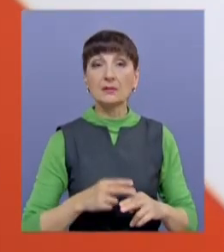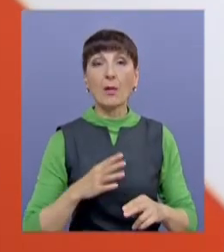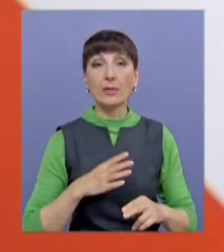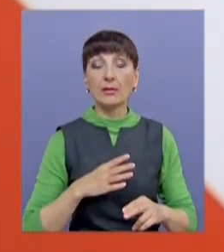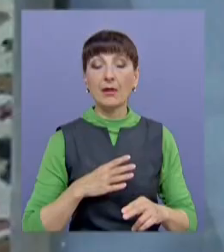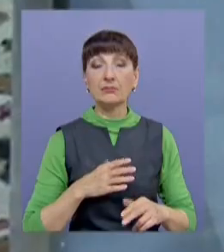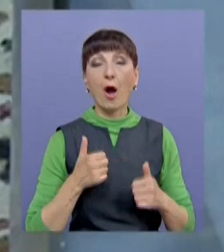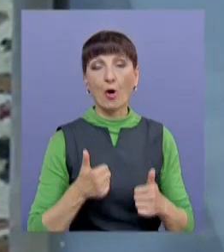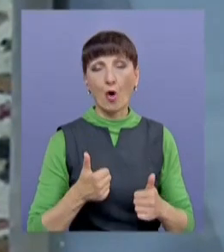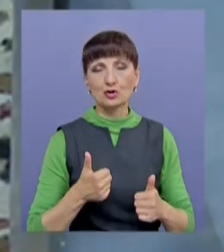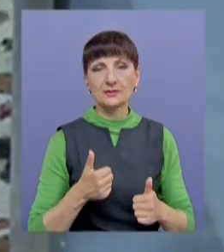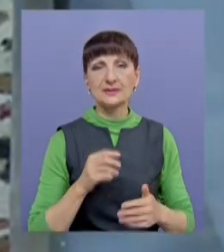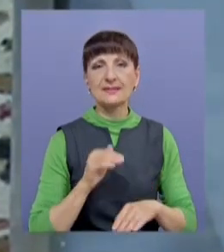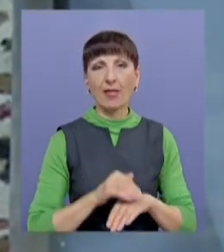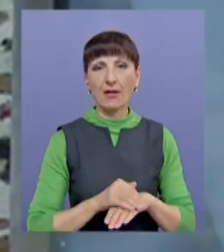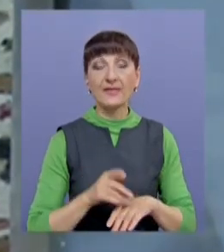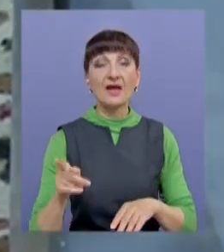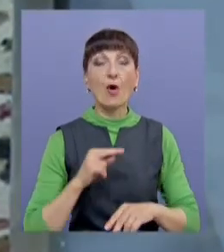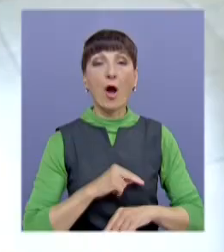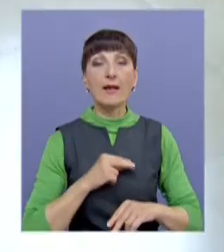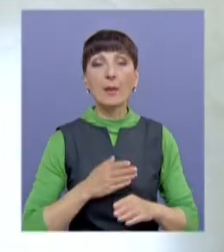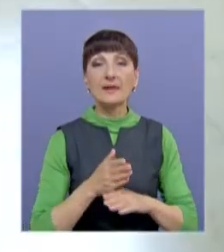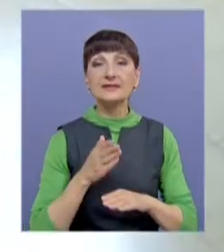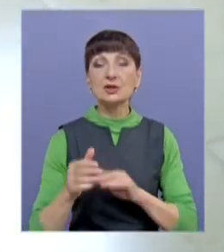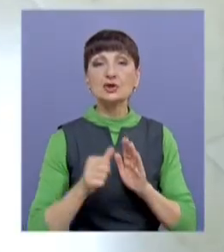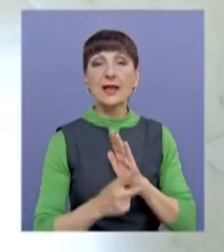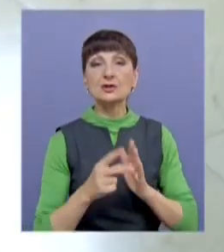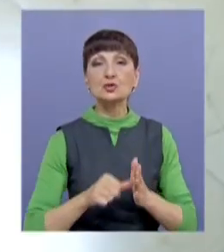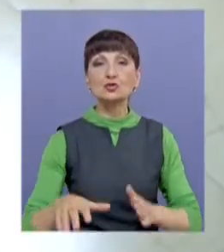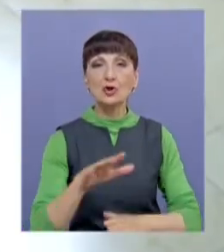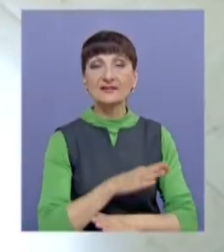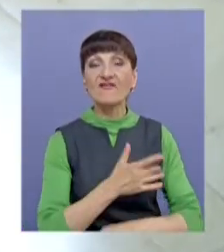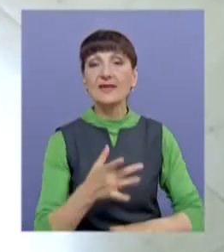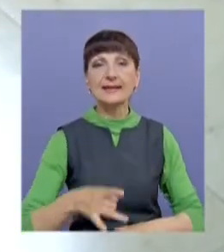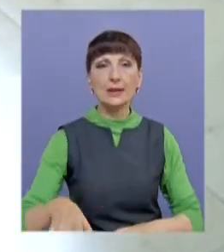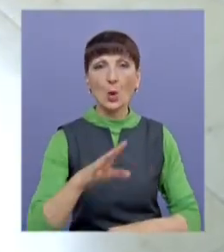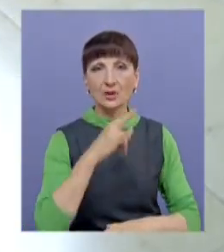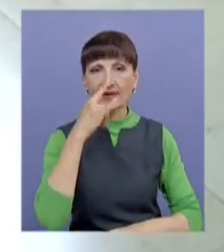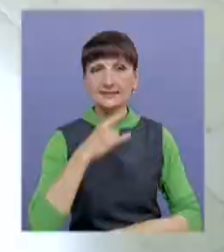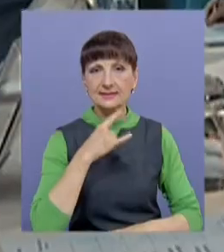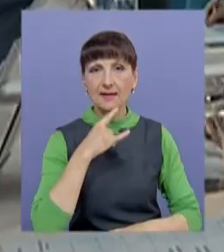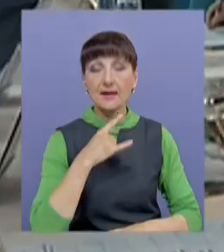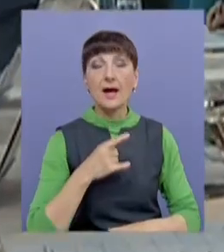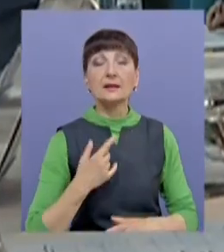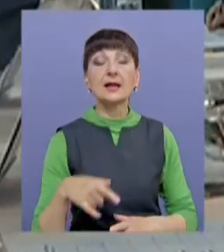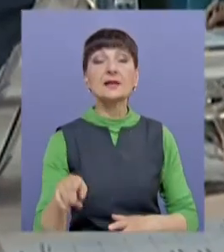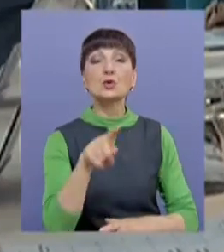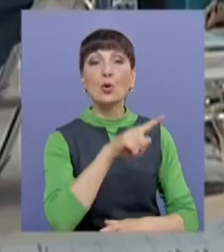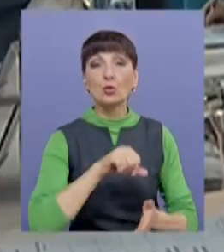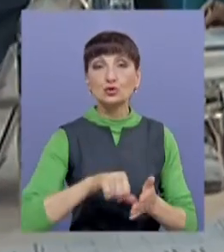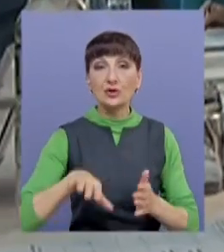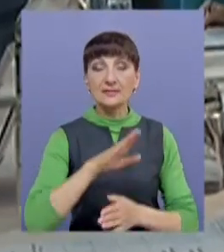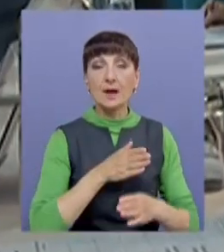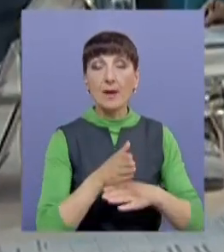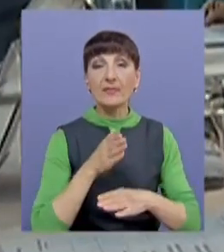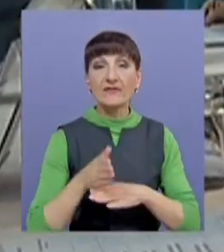это хороший знак. Его коллеги посетили 61 избирательный участок в нескольких регионах страны. Практически на стольких участках побывала